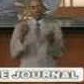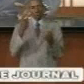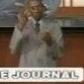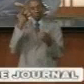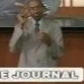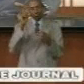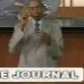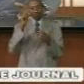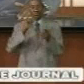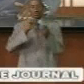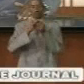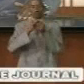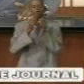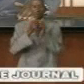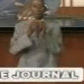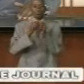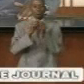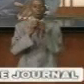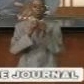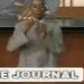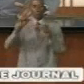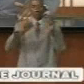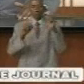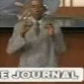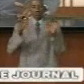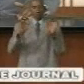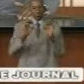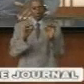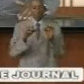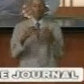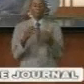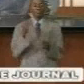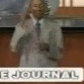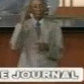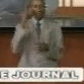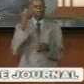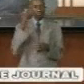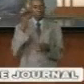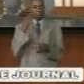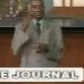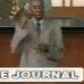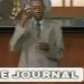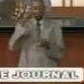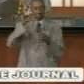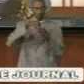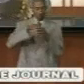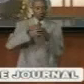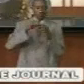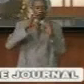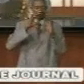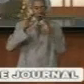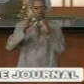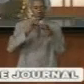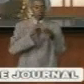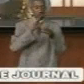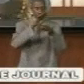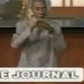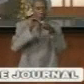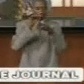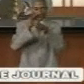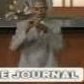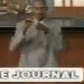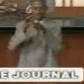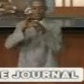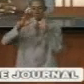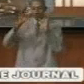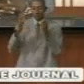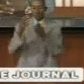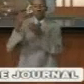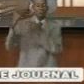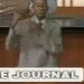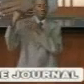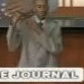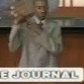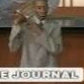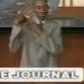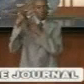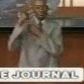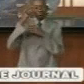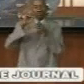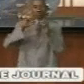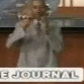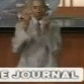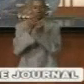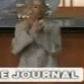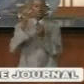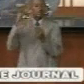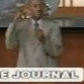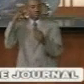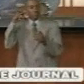le ministre Tryphon Kinkey-Moulumba des postes télécommunications et nouvelles technologies de l'information et de la communication interpelle les responsables